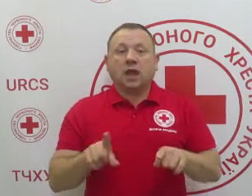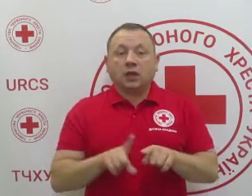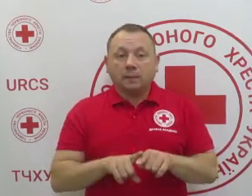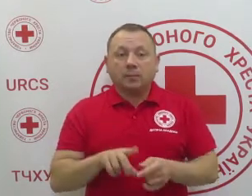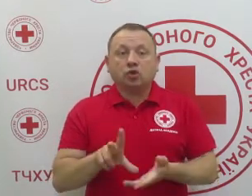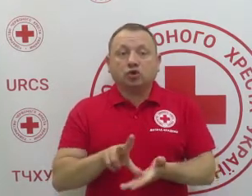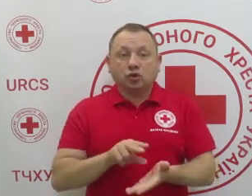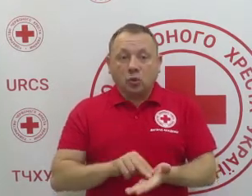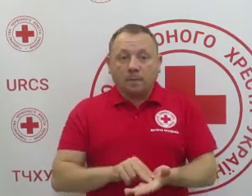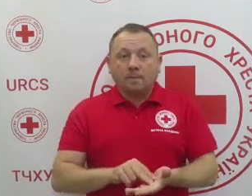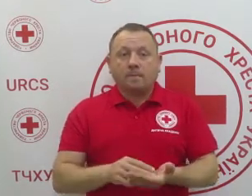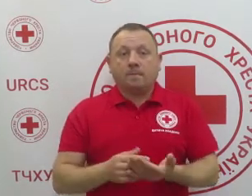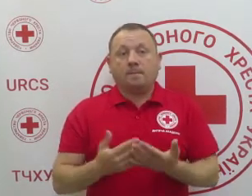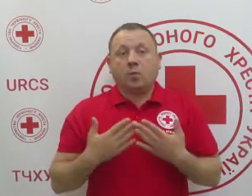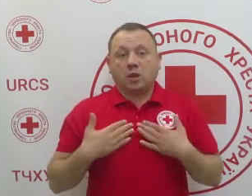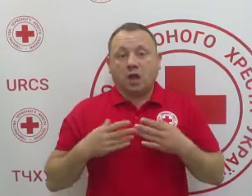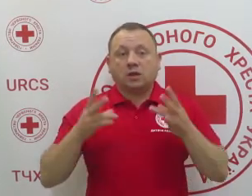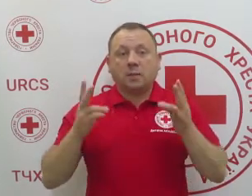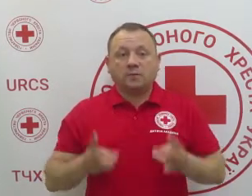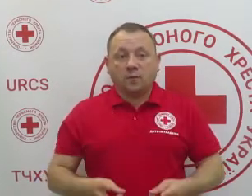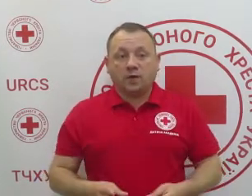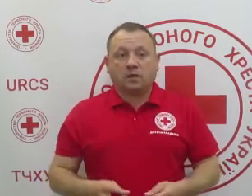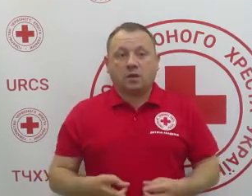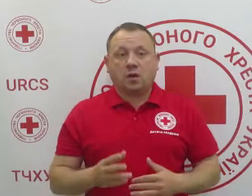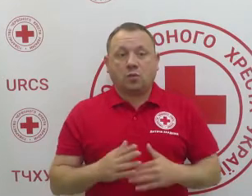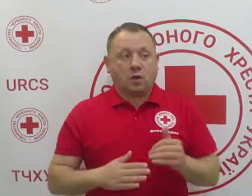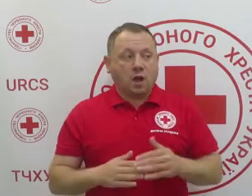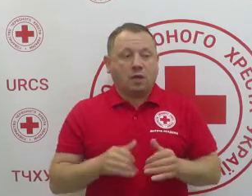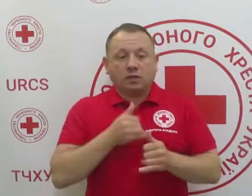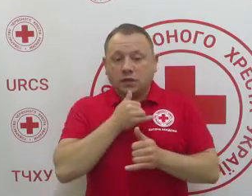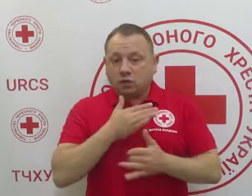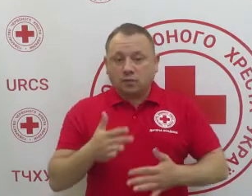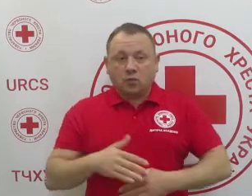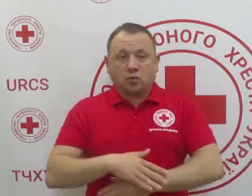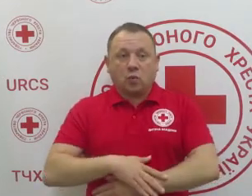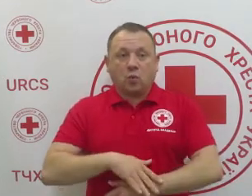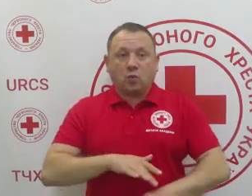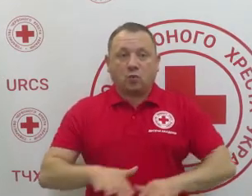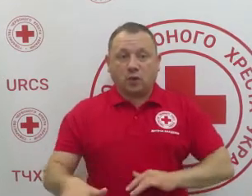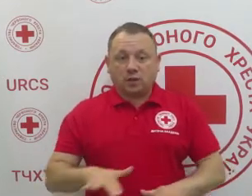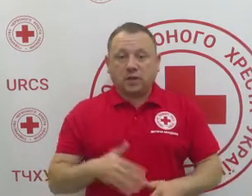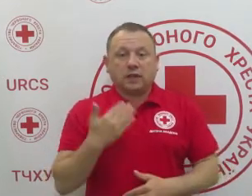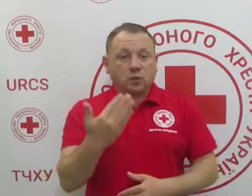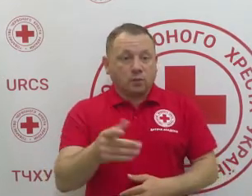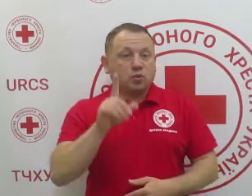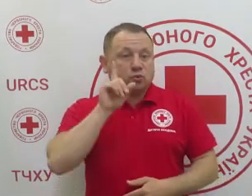І таким чином моя травмована рука не зможе рухатися.